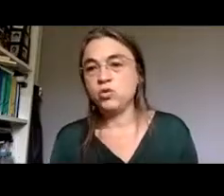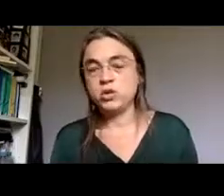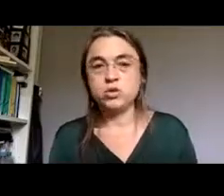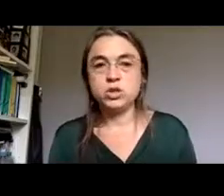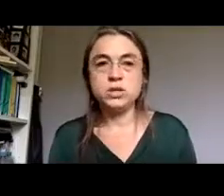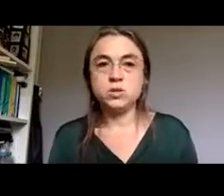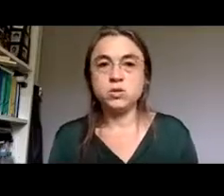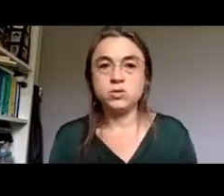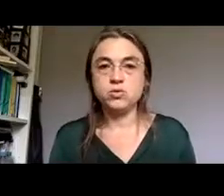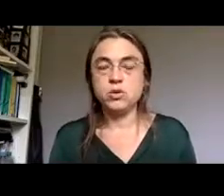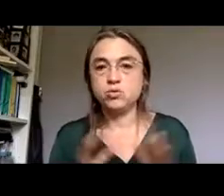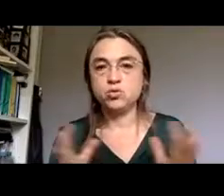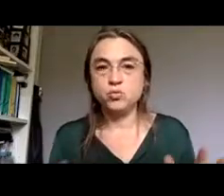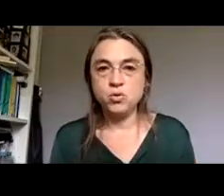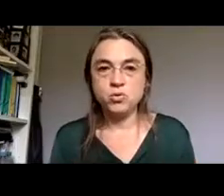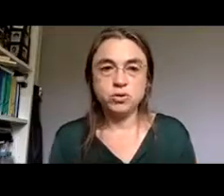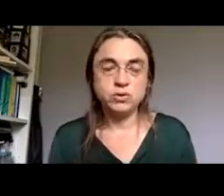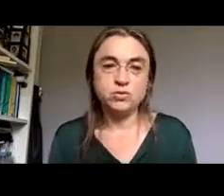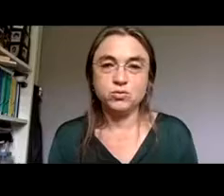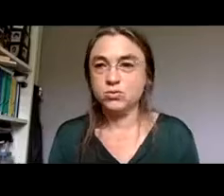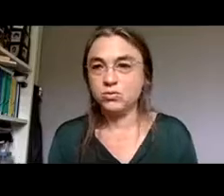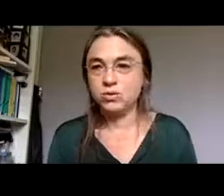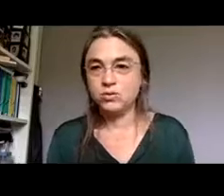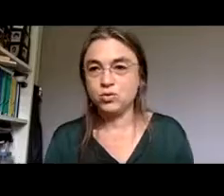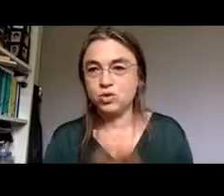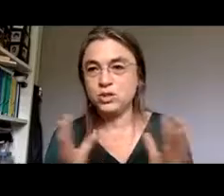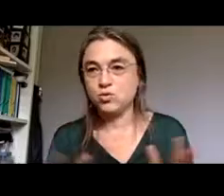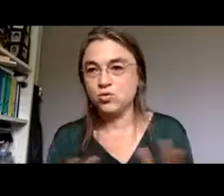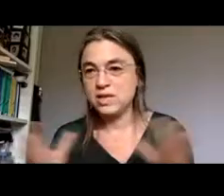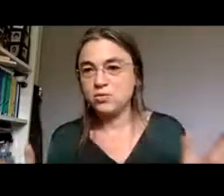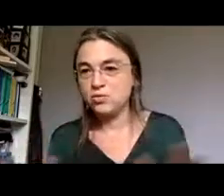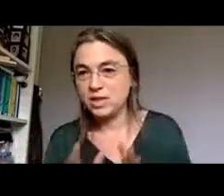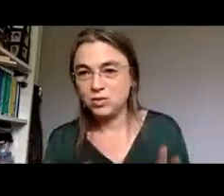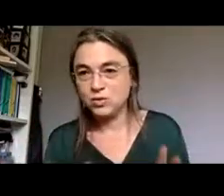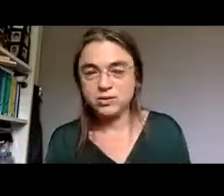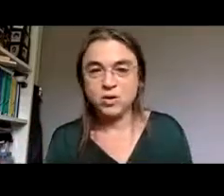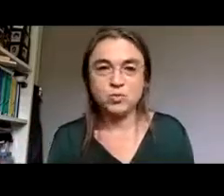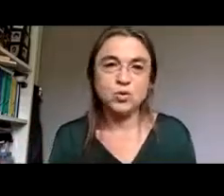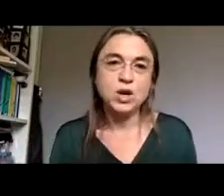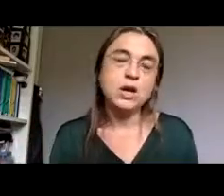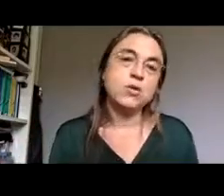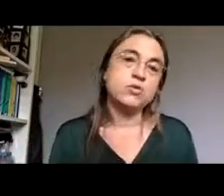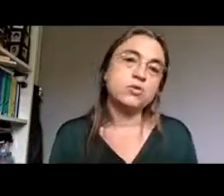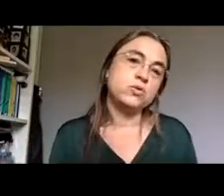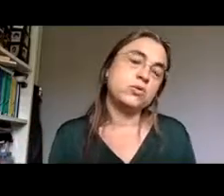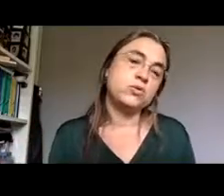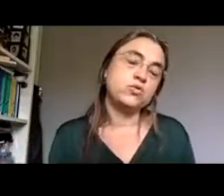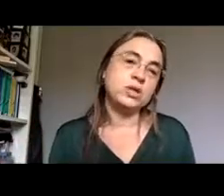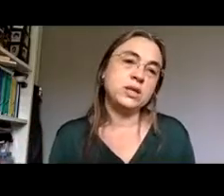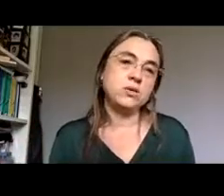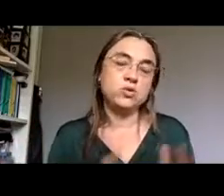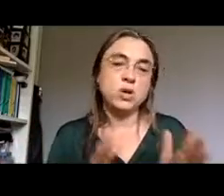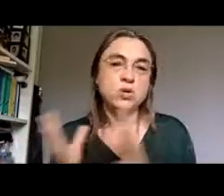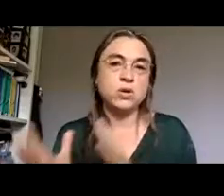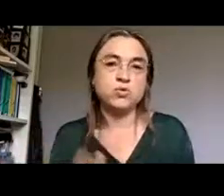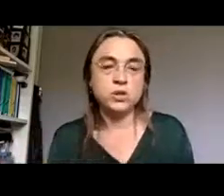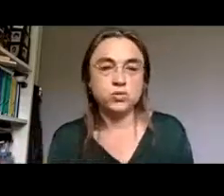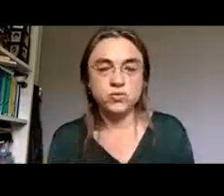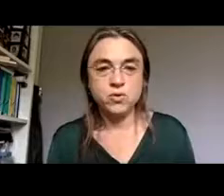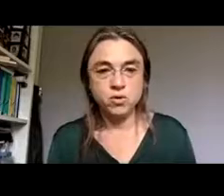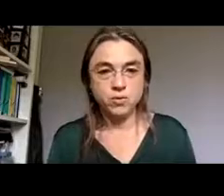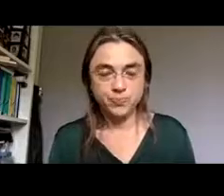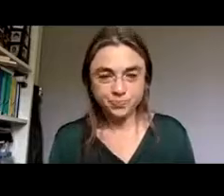du tout dans un registre de l'attouchement, du registre du sale ou du sexuel, comme ce à quoi le